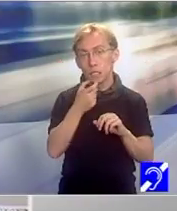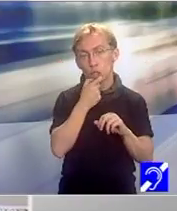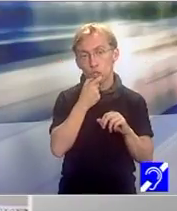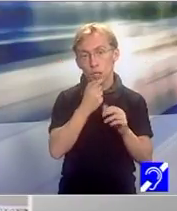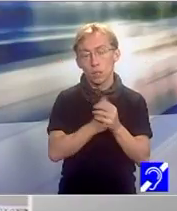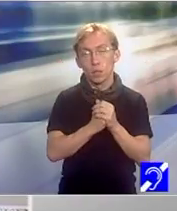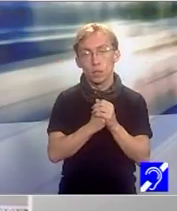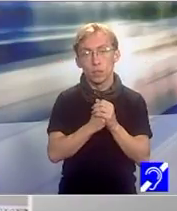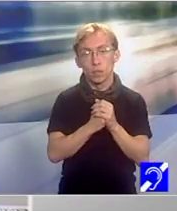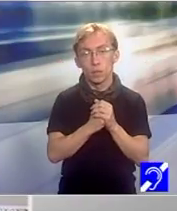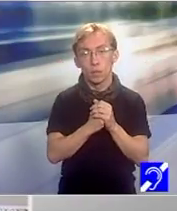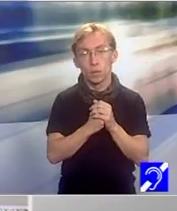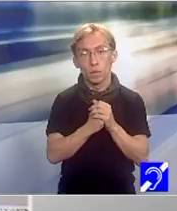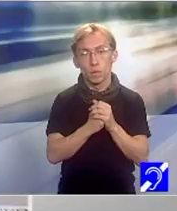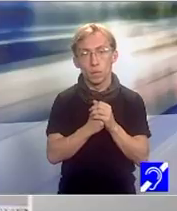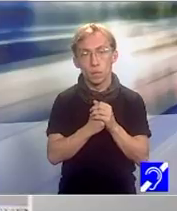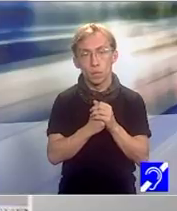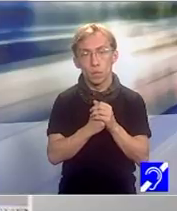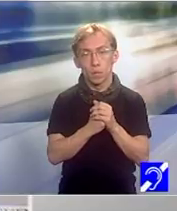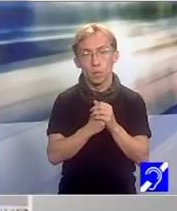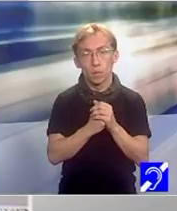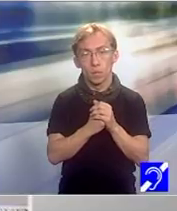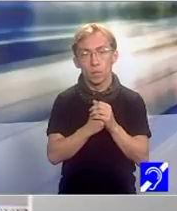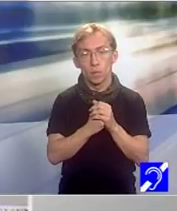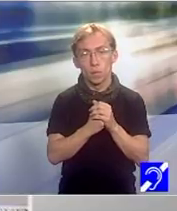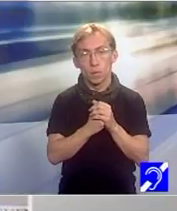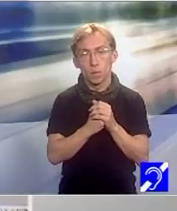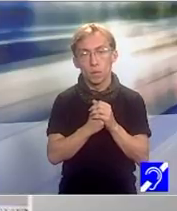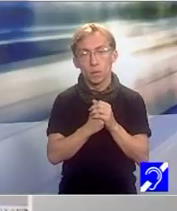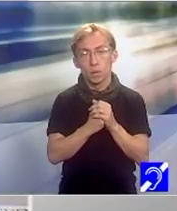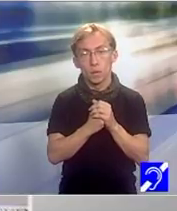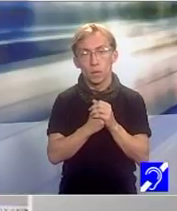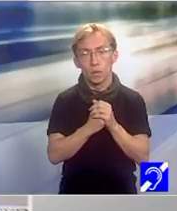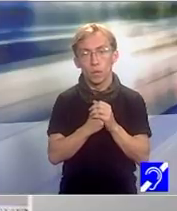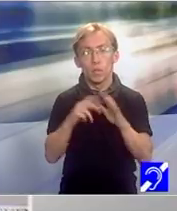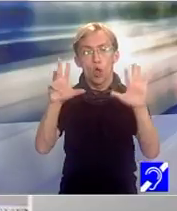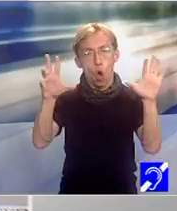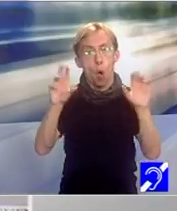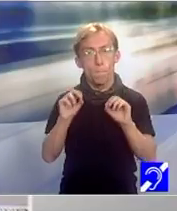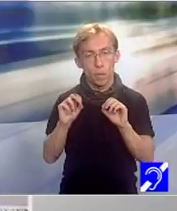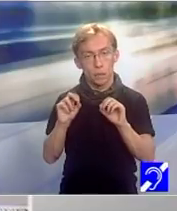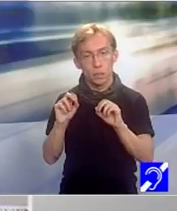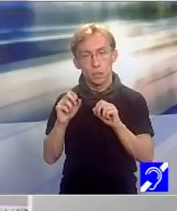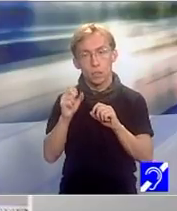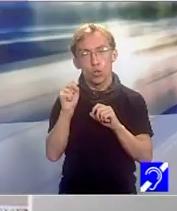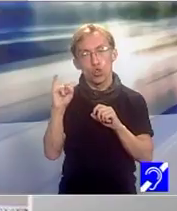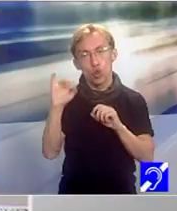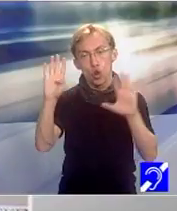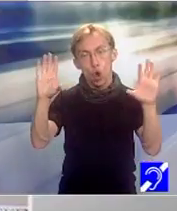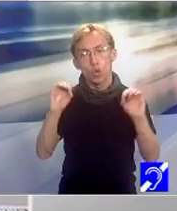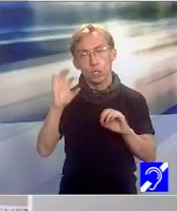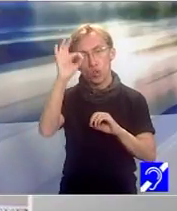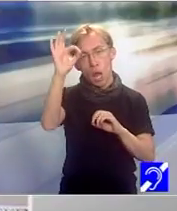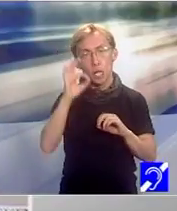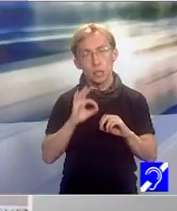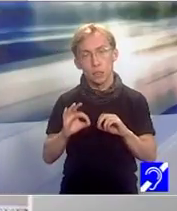O calitate a vieții în urma sondajului făcut între pacienții cu mastocitoză între 80 și 91%. Iată,